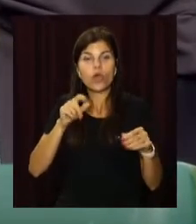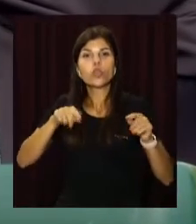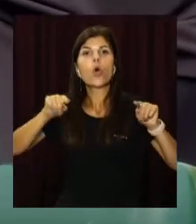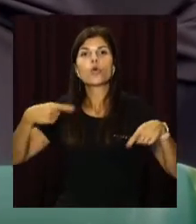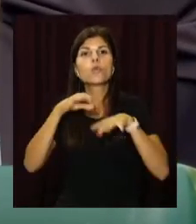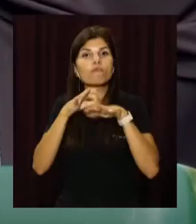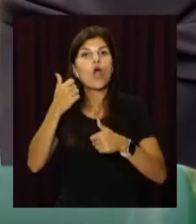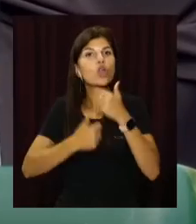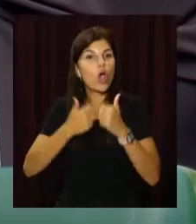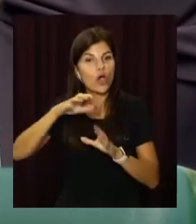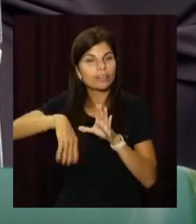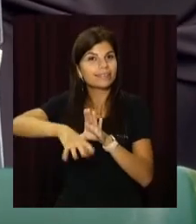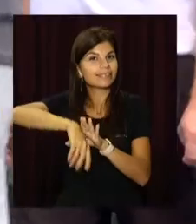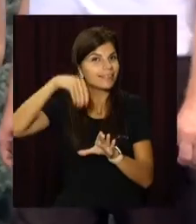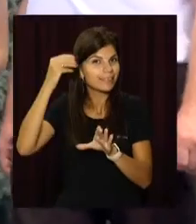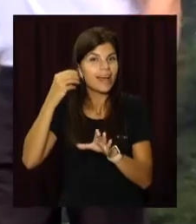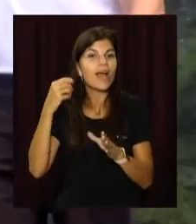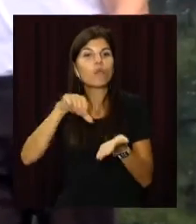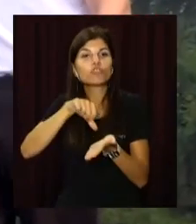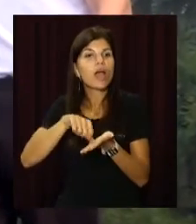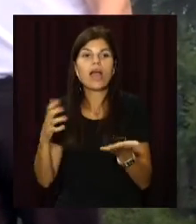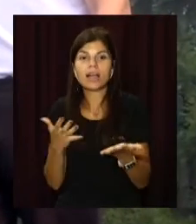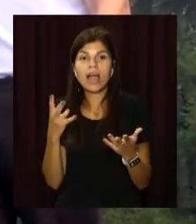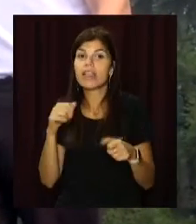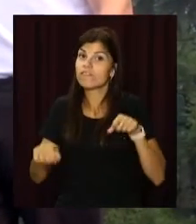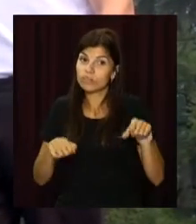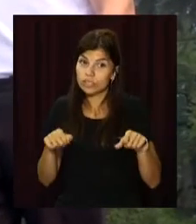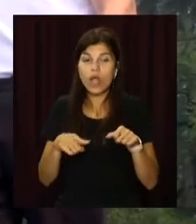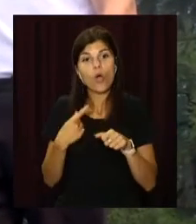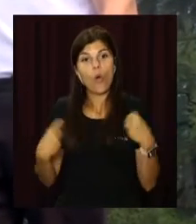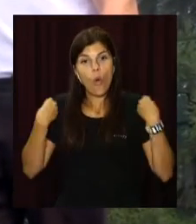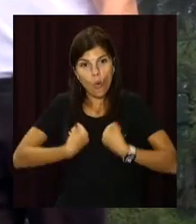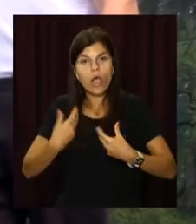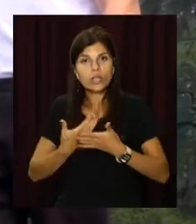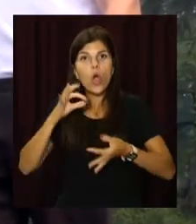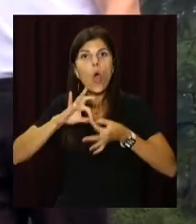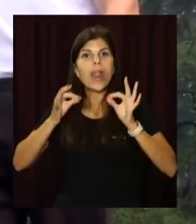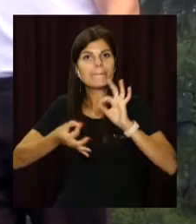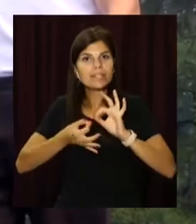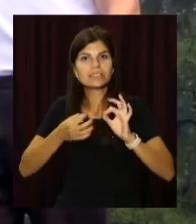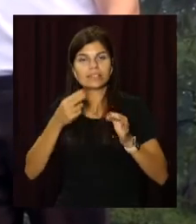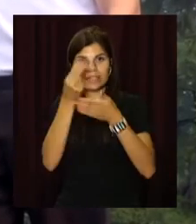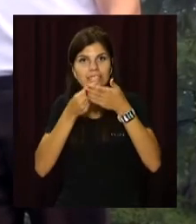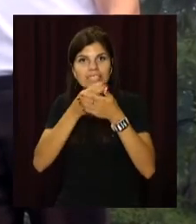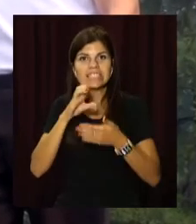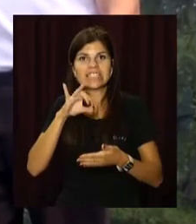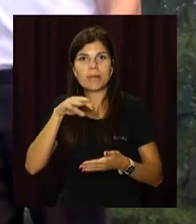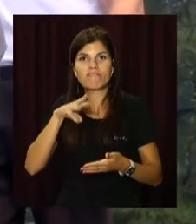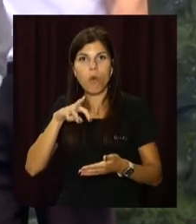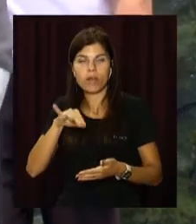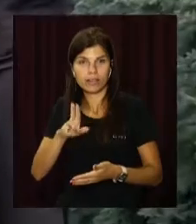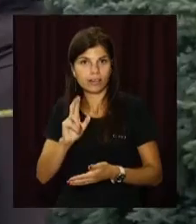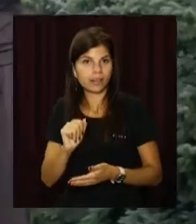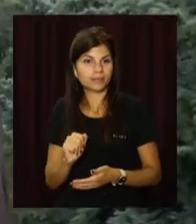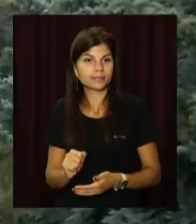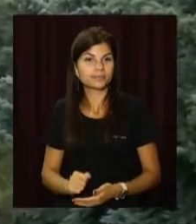організатори провели розіграш серед учасників, які мали на велосипеді або одязі олімпійську символіку. Мар'яна Лісовська, Володимир Кравченко,